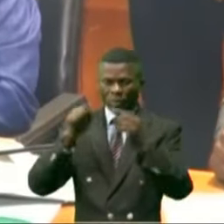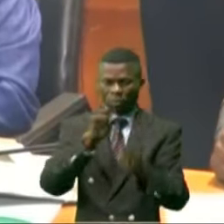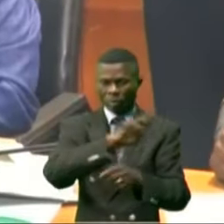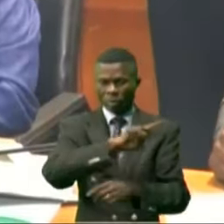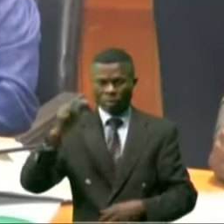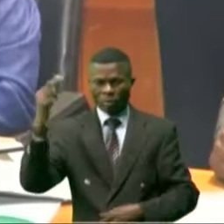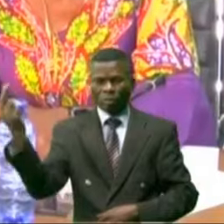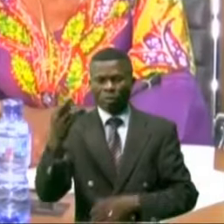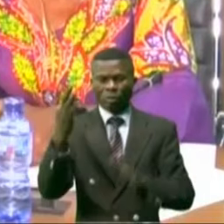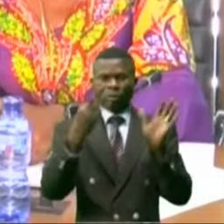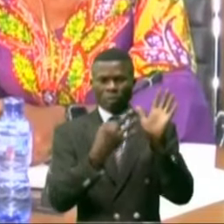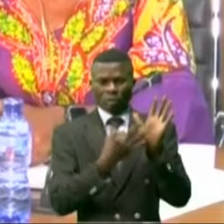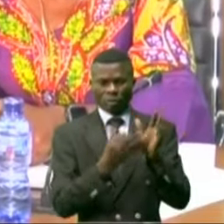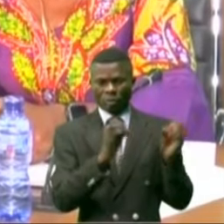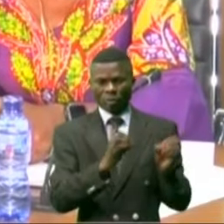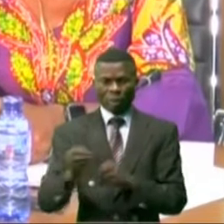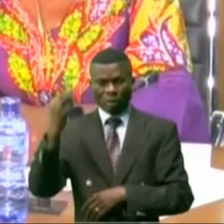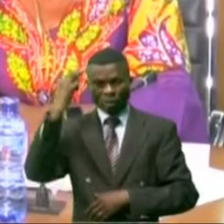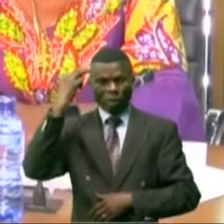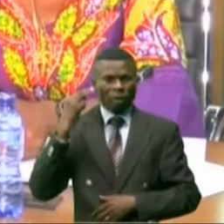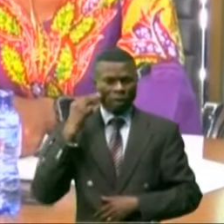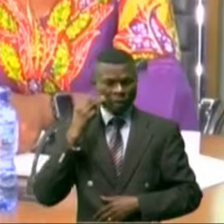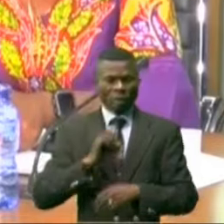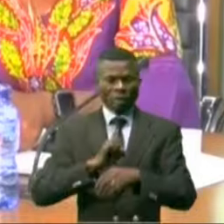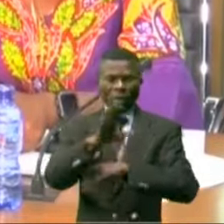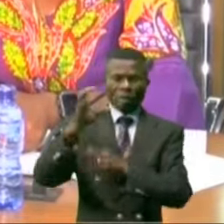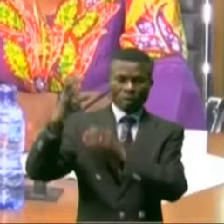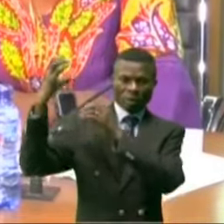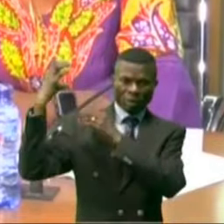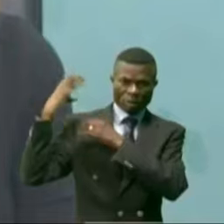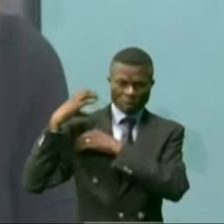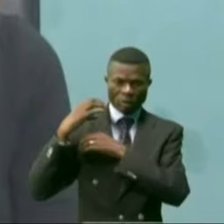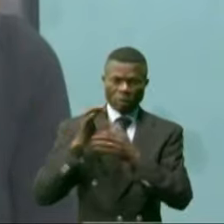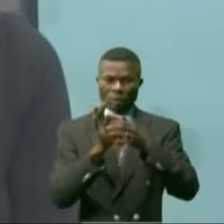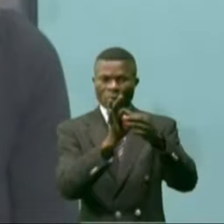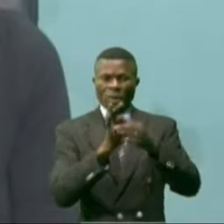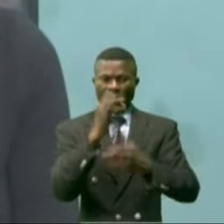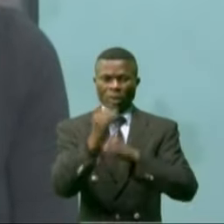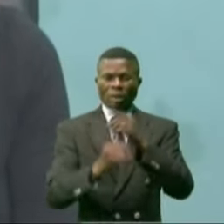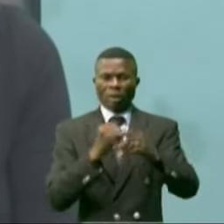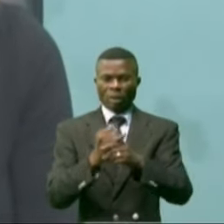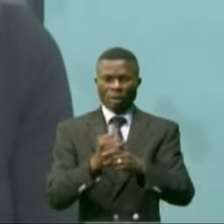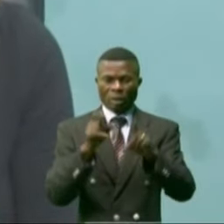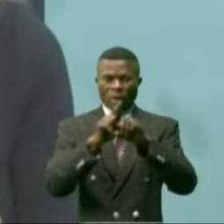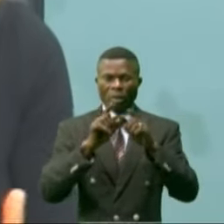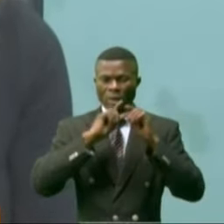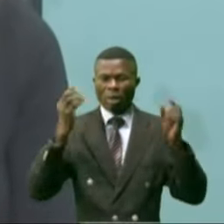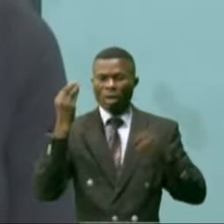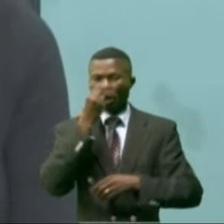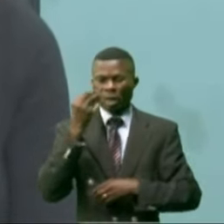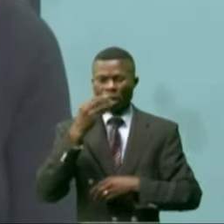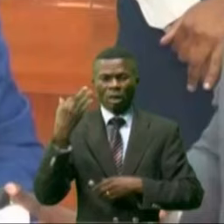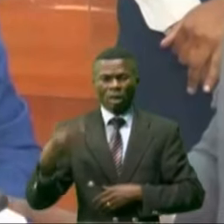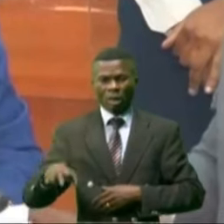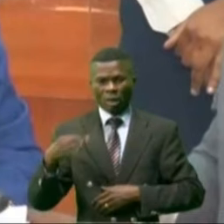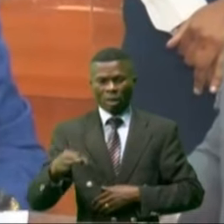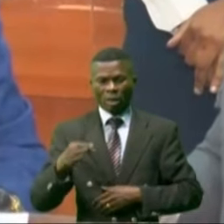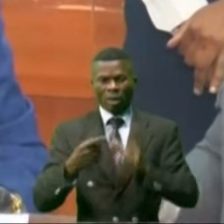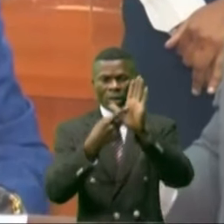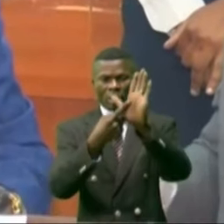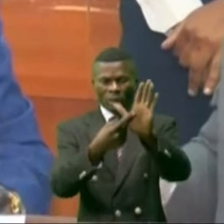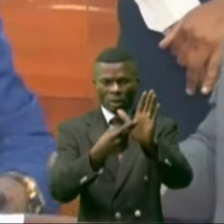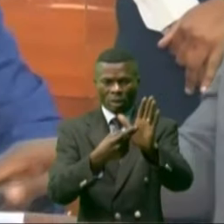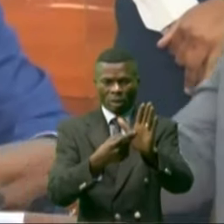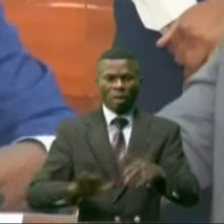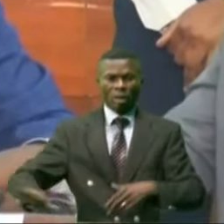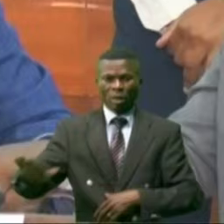2024. Présidé par la ministre déléguée en charge de la coopération internationale et de la francophonie et le représentant pays